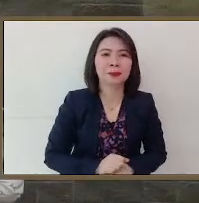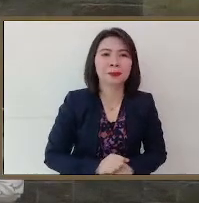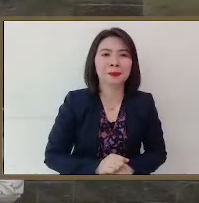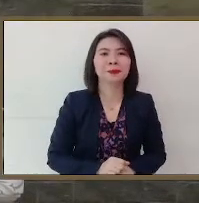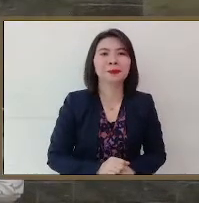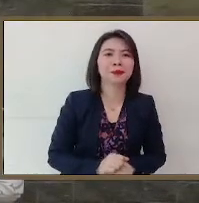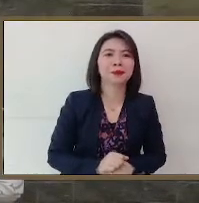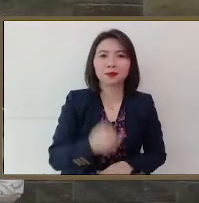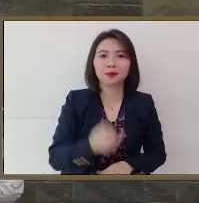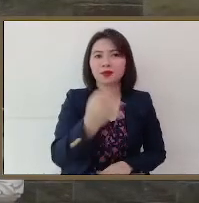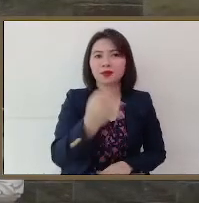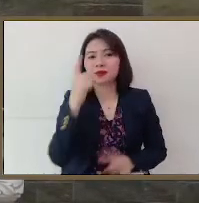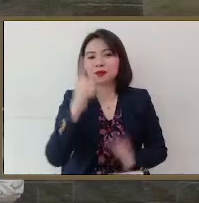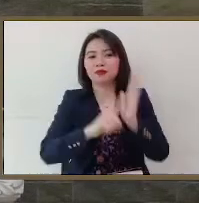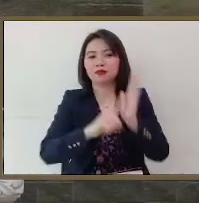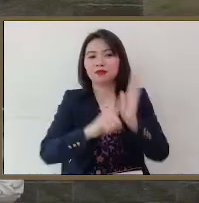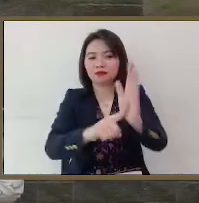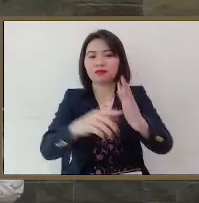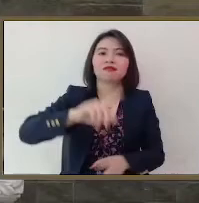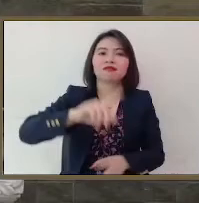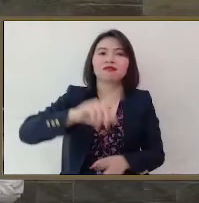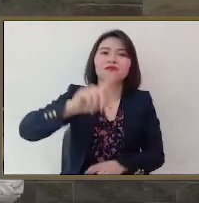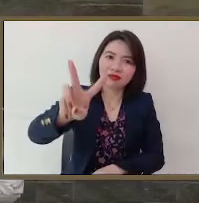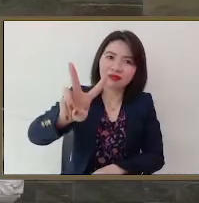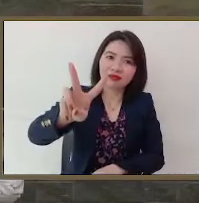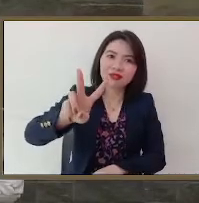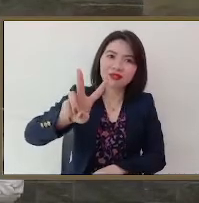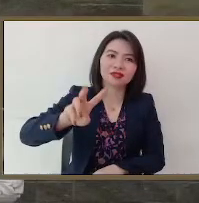know, it's all about flex.